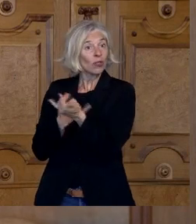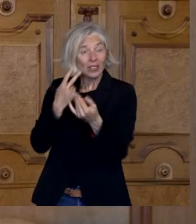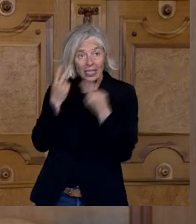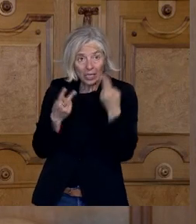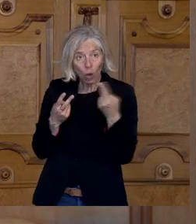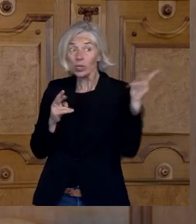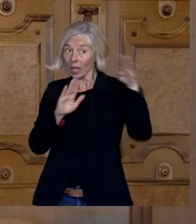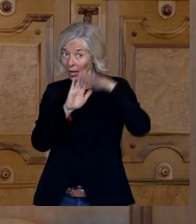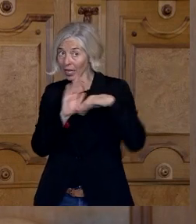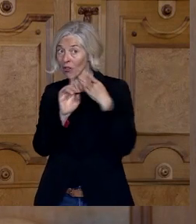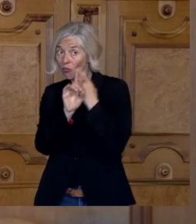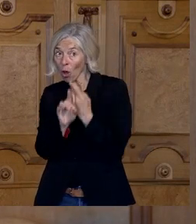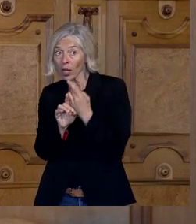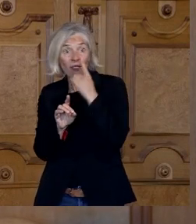ergibt.